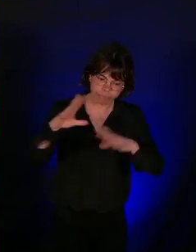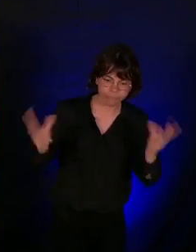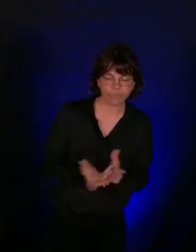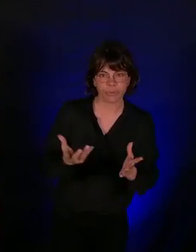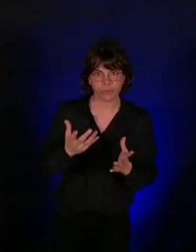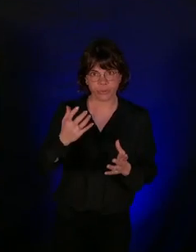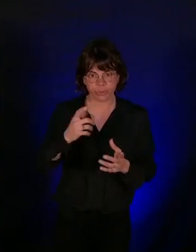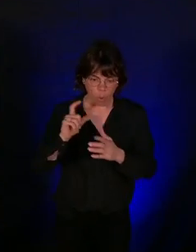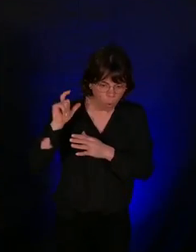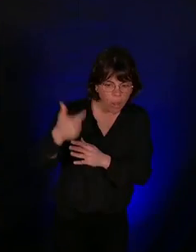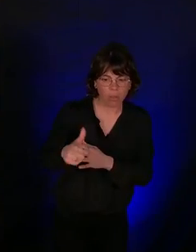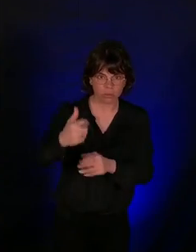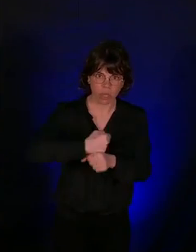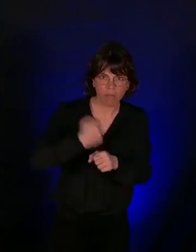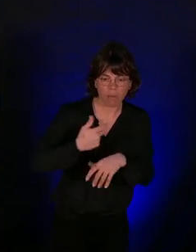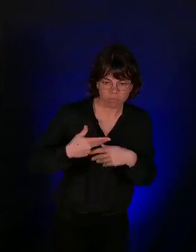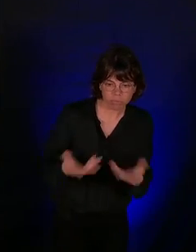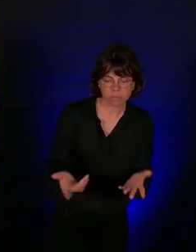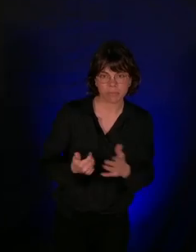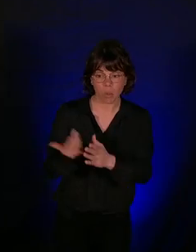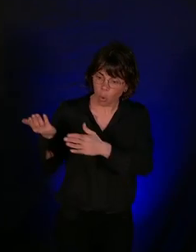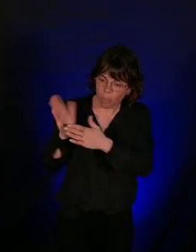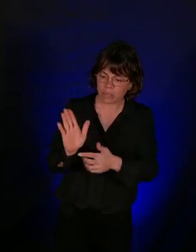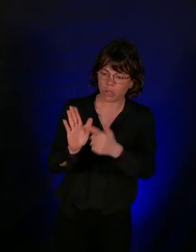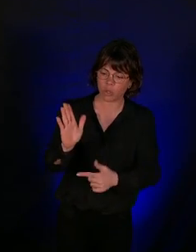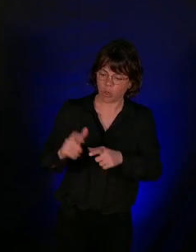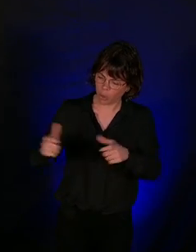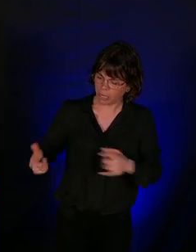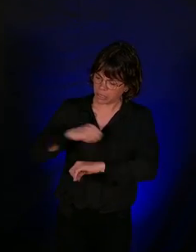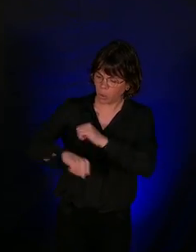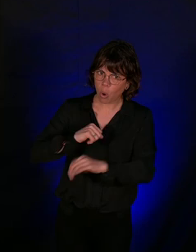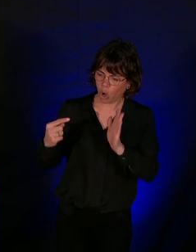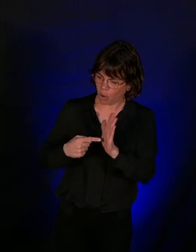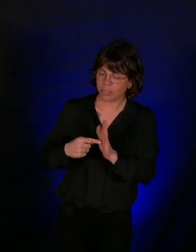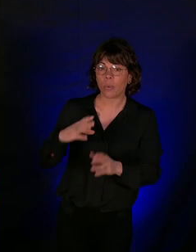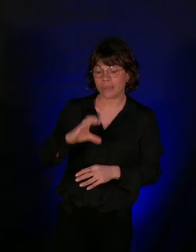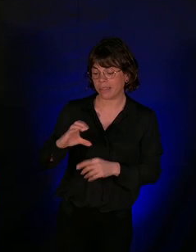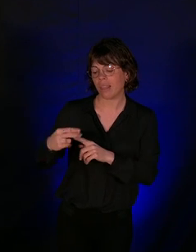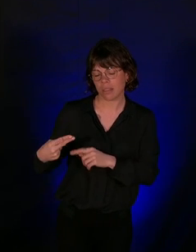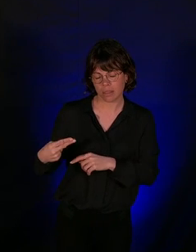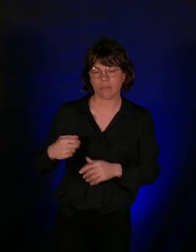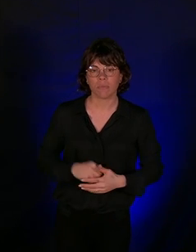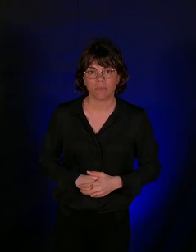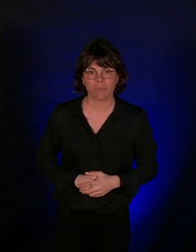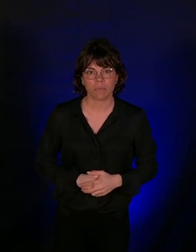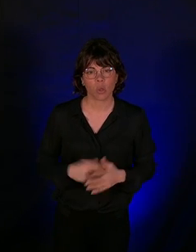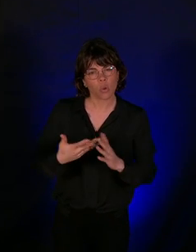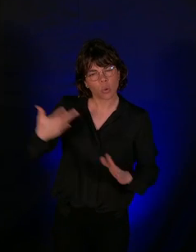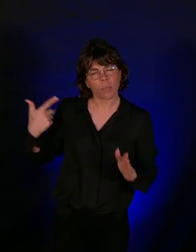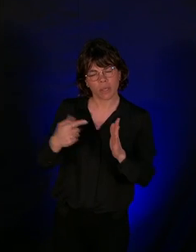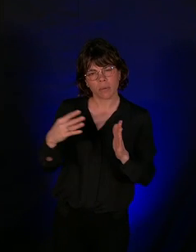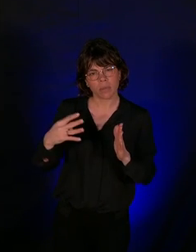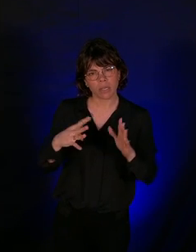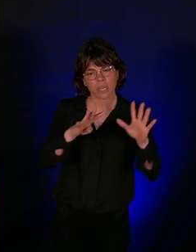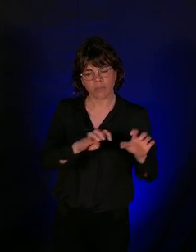et de sa cohérence la représentation des organisations se fait au CCN depuis